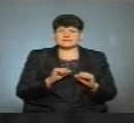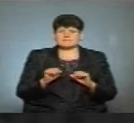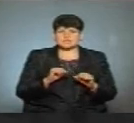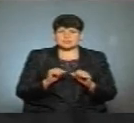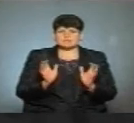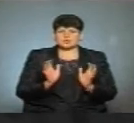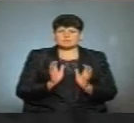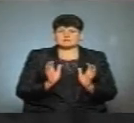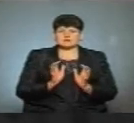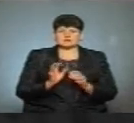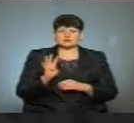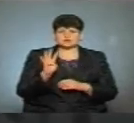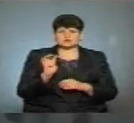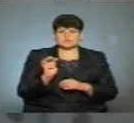опікується